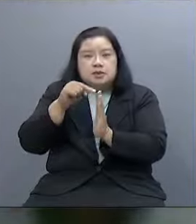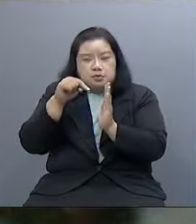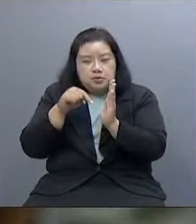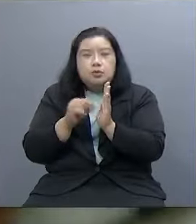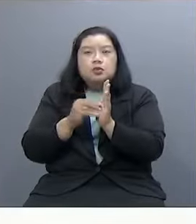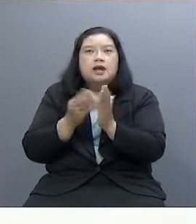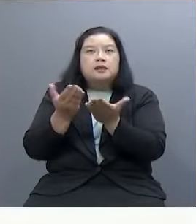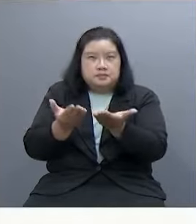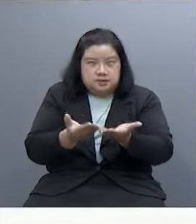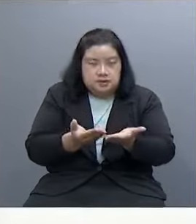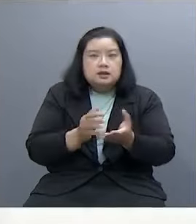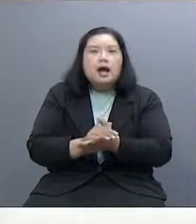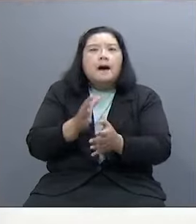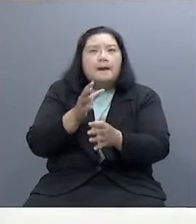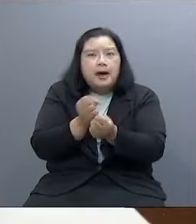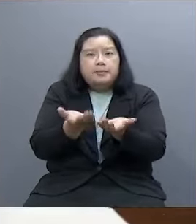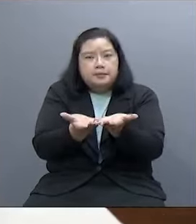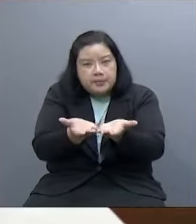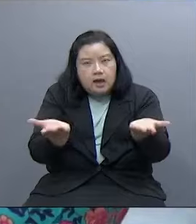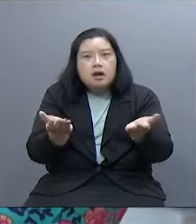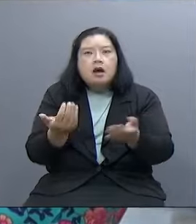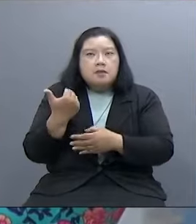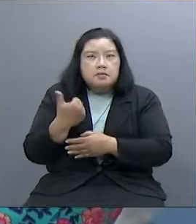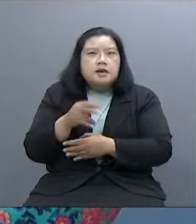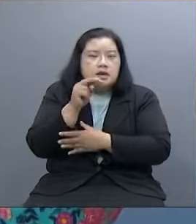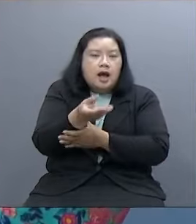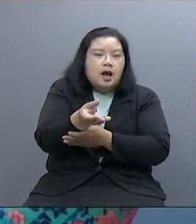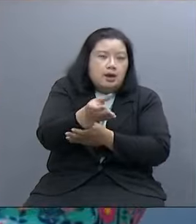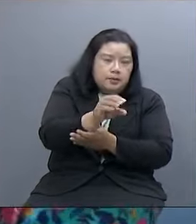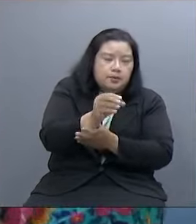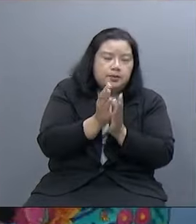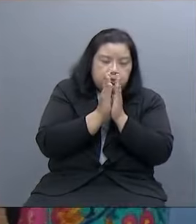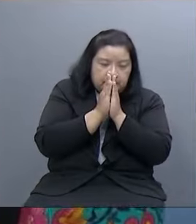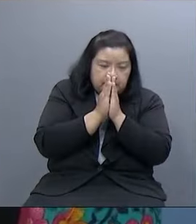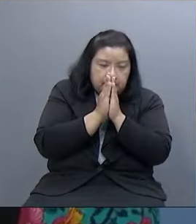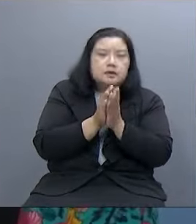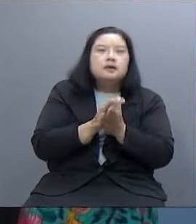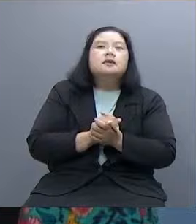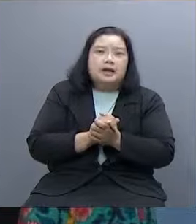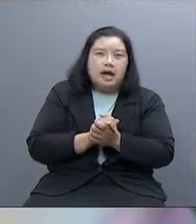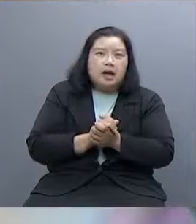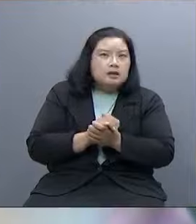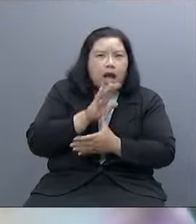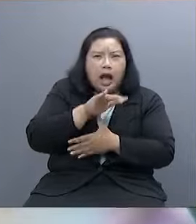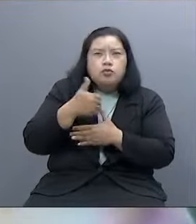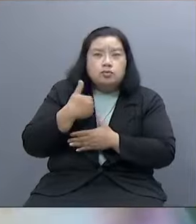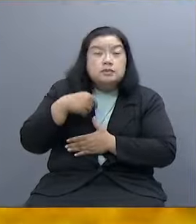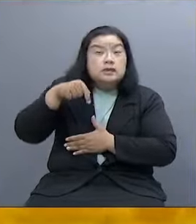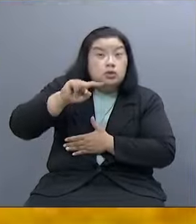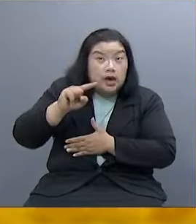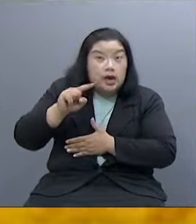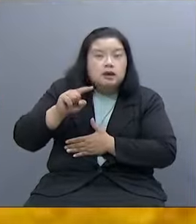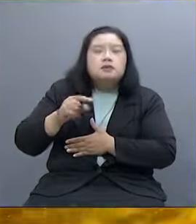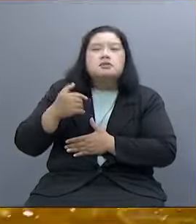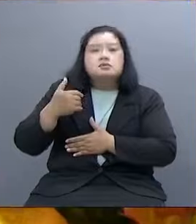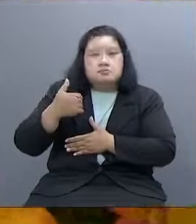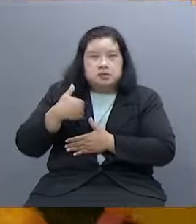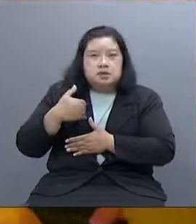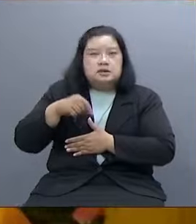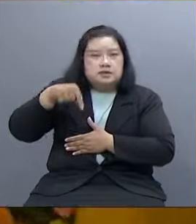ที่อัญเชิญมาให้ประชาชนได้ส่งน้ำพระขอพรเพื่อความเป็นสิริมงคลซึ่งประดิษฐานนะคะณบริเวณทางออกประตู1โซนไอค